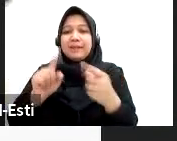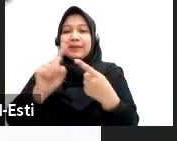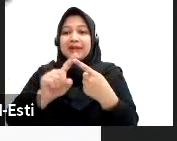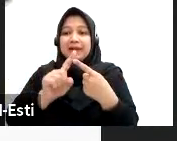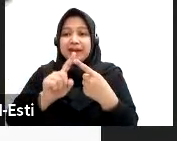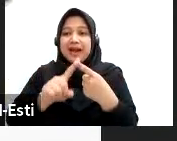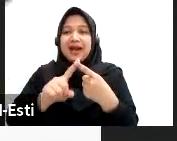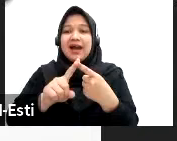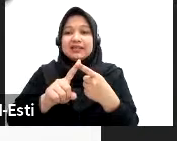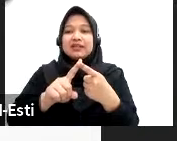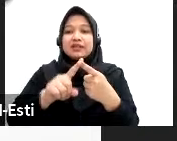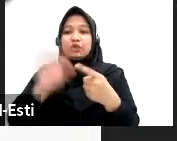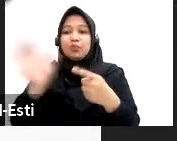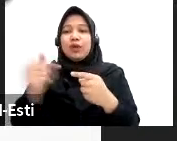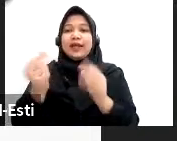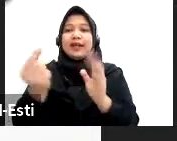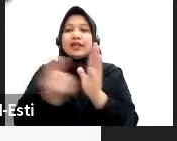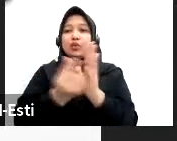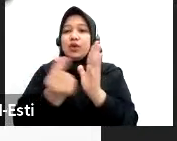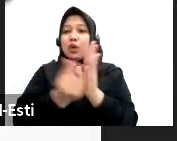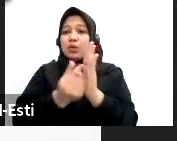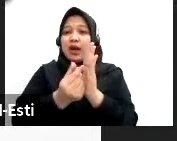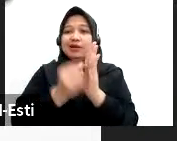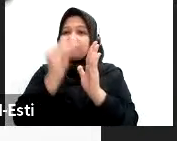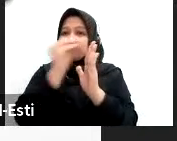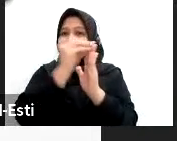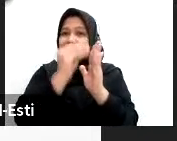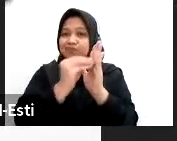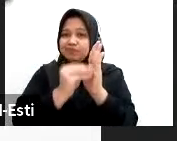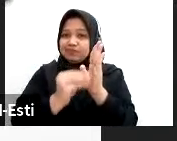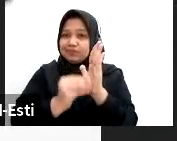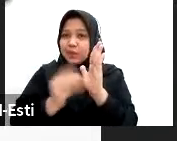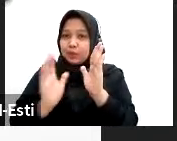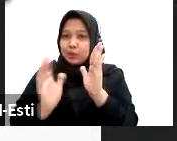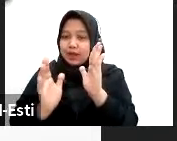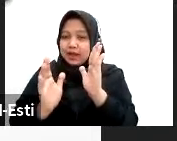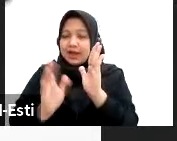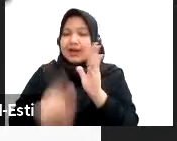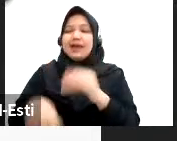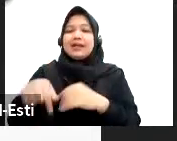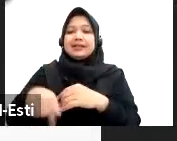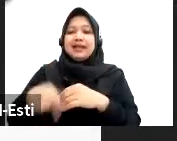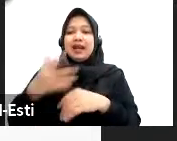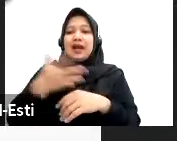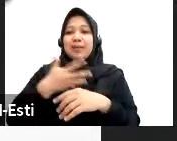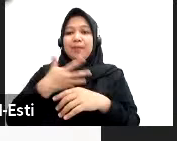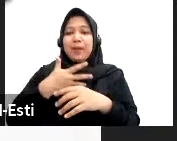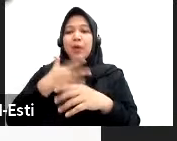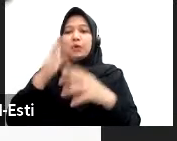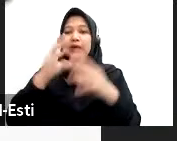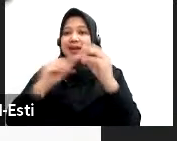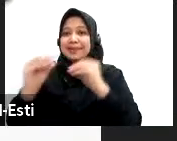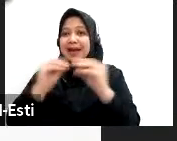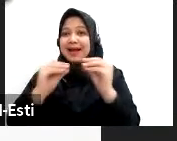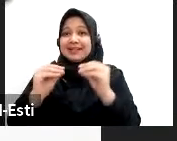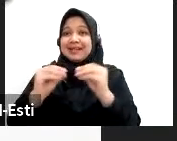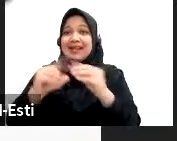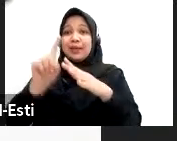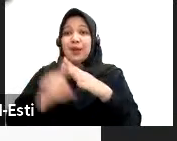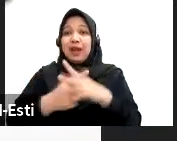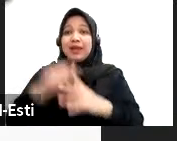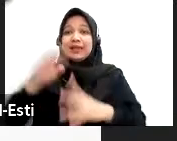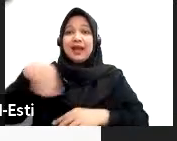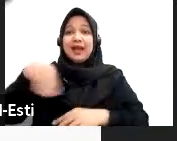perundang-undangan nah sekarang yang mengenai hal ini saya akan bicara ini badan papa jadi sejak tahun